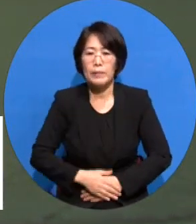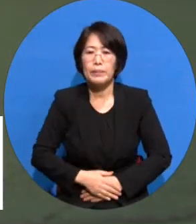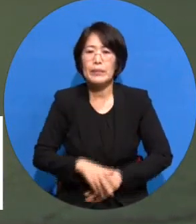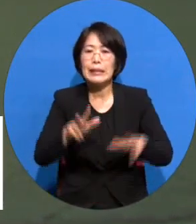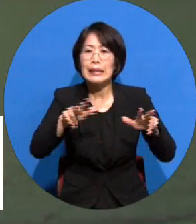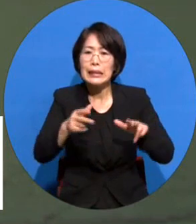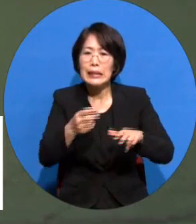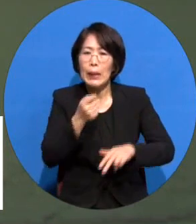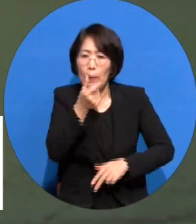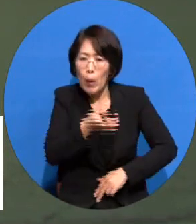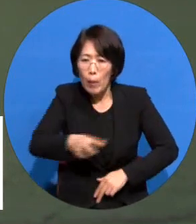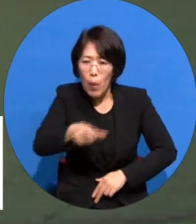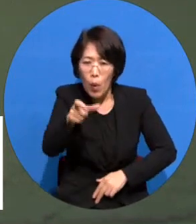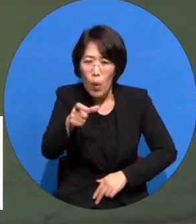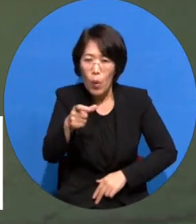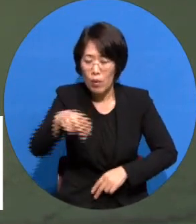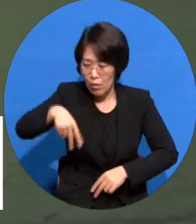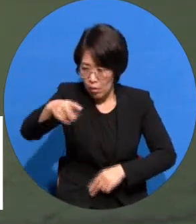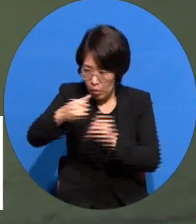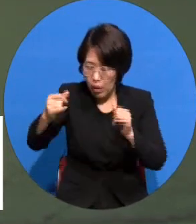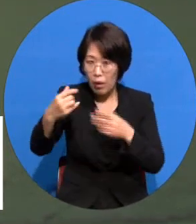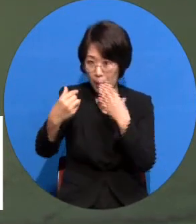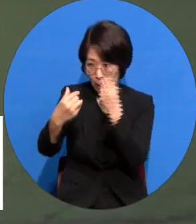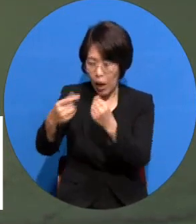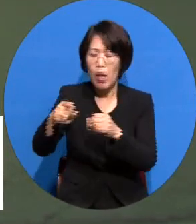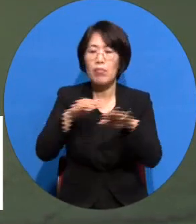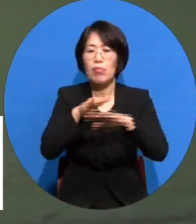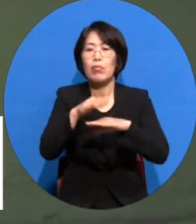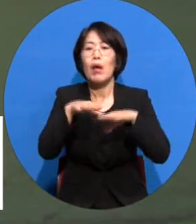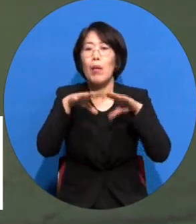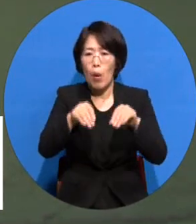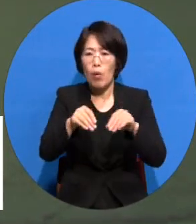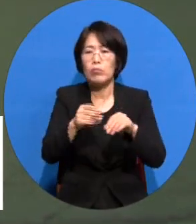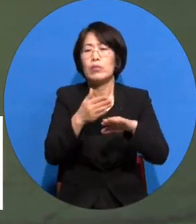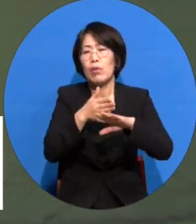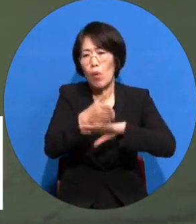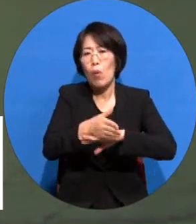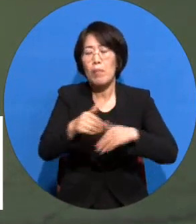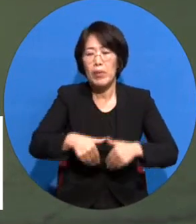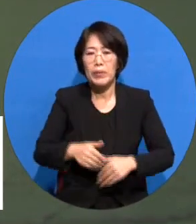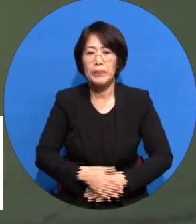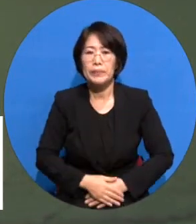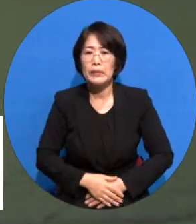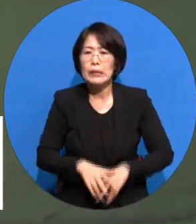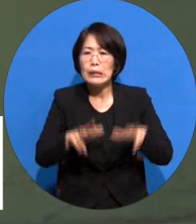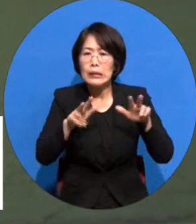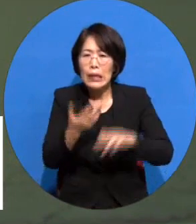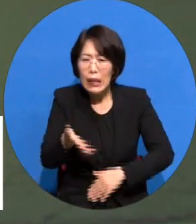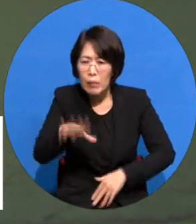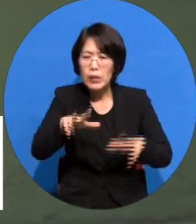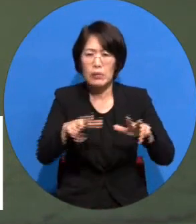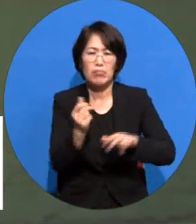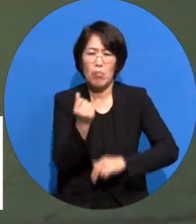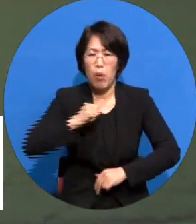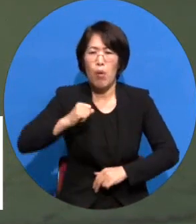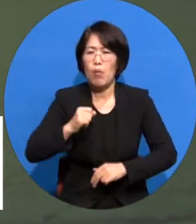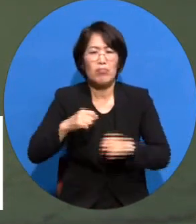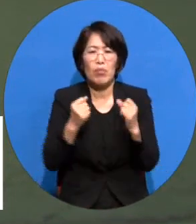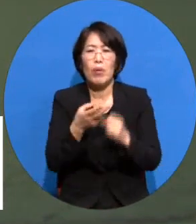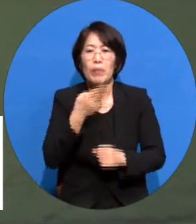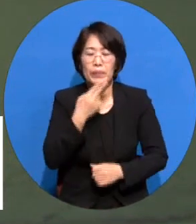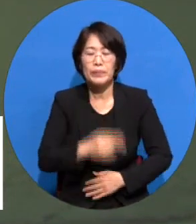이제 골목길에서 보행자가 보이면 차량이 서행하거나 멈춰야 하는데요. 여전히 잘 지켜지지 않고